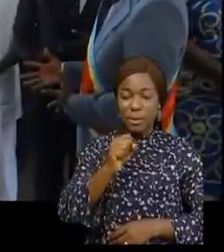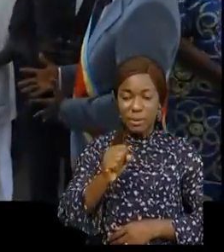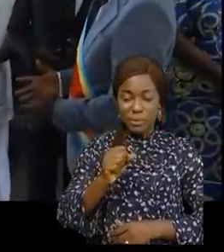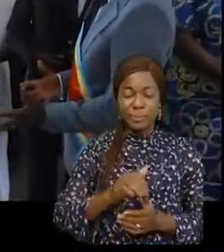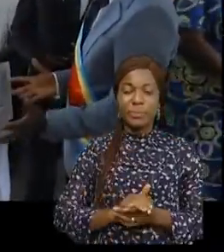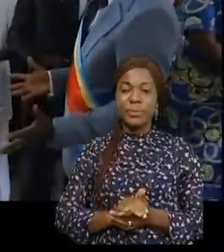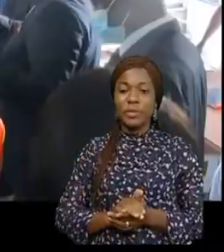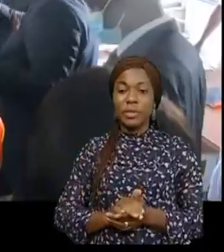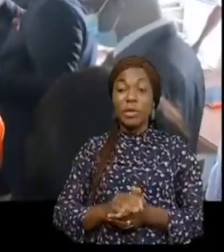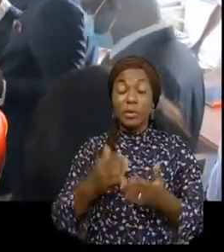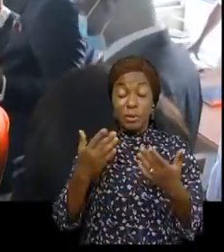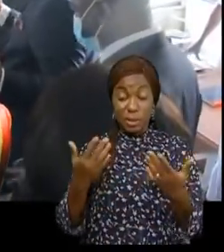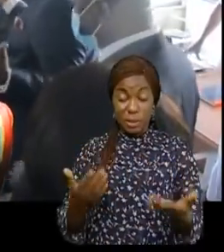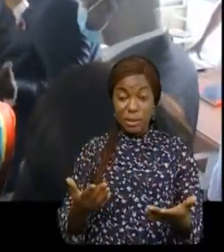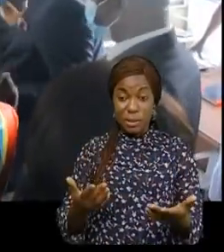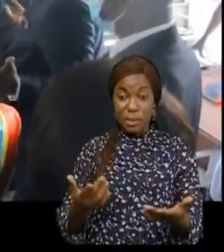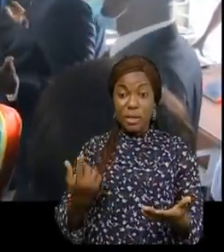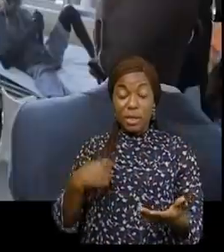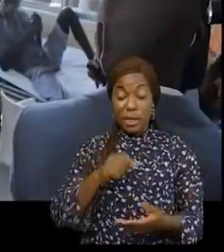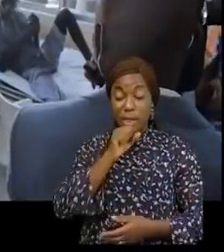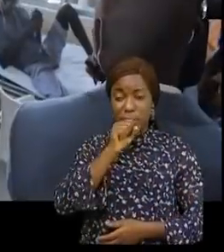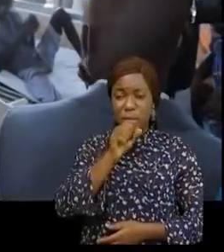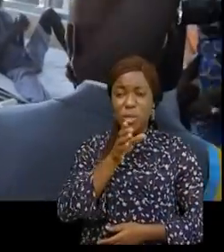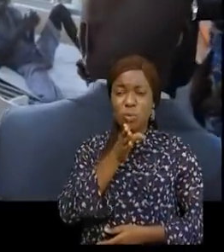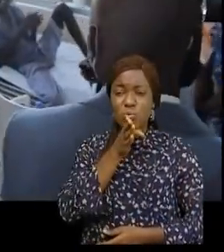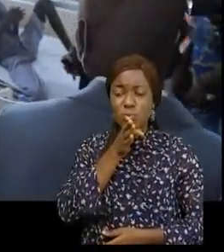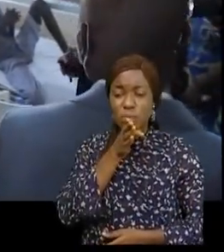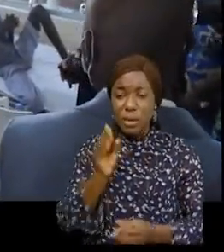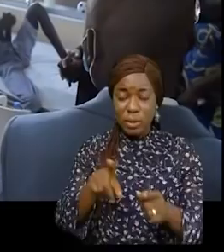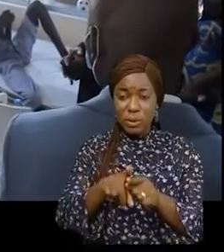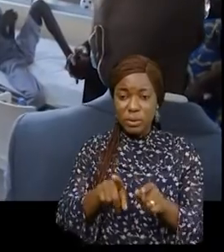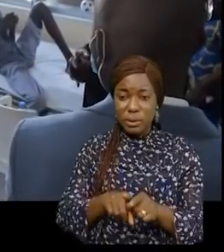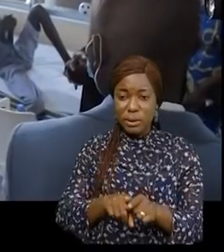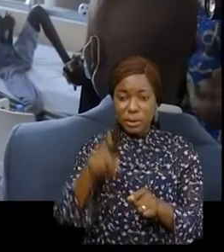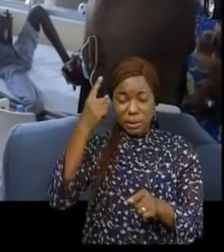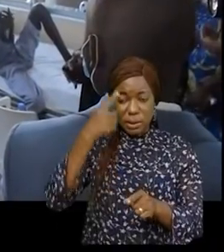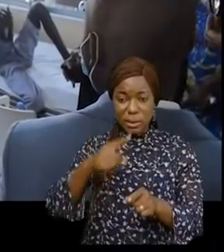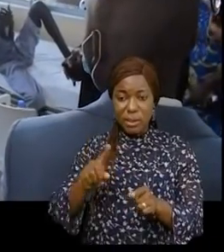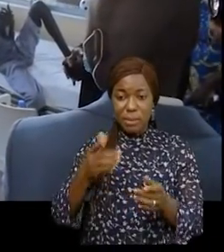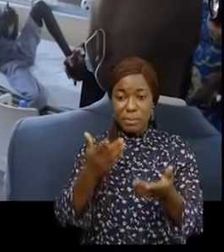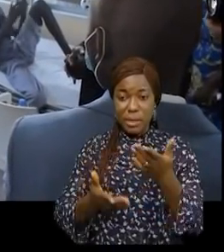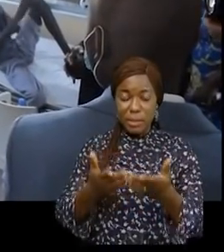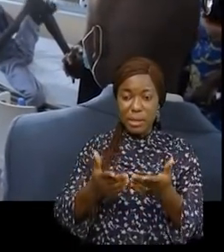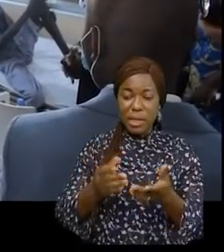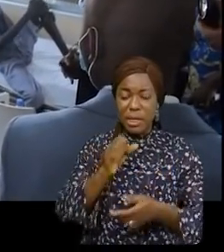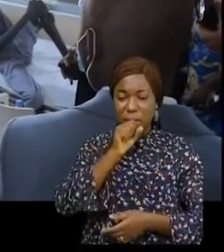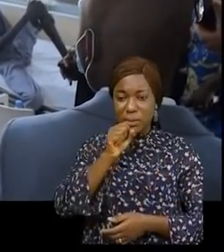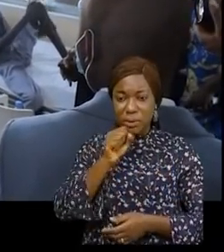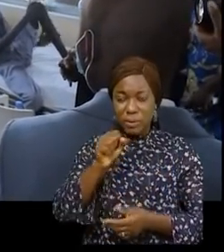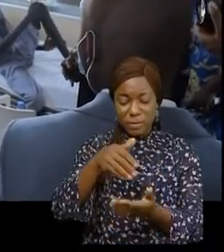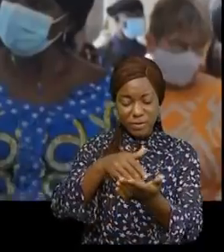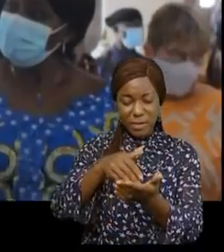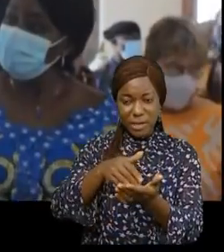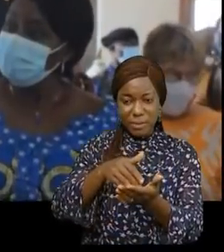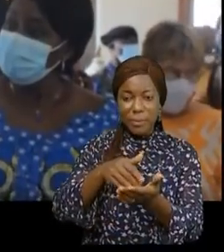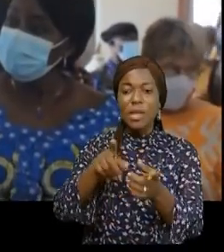ultra-résistante. Cette forme de tuberculose hyper-résistante s'avère très complexe par rapport à la tuberculose